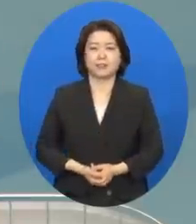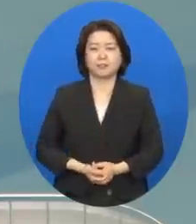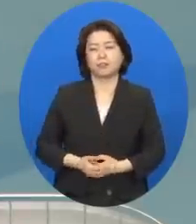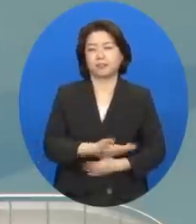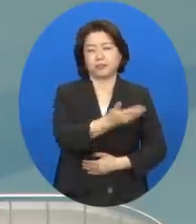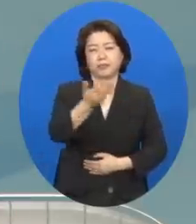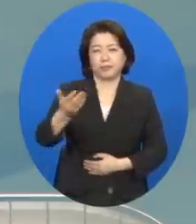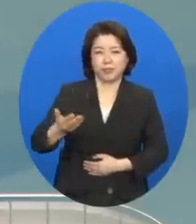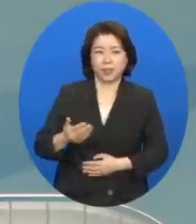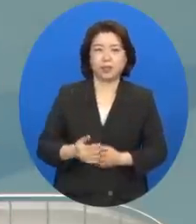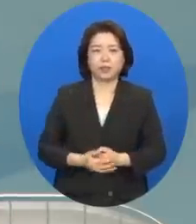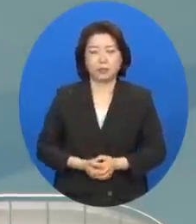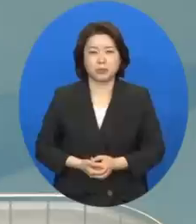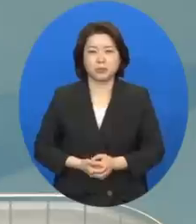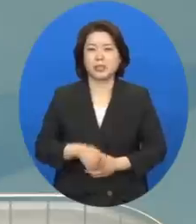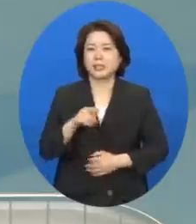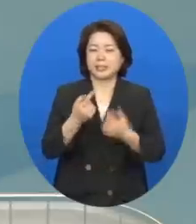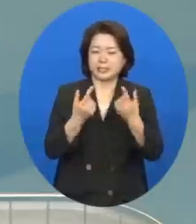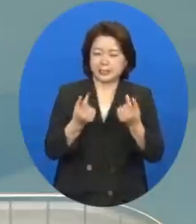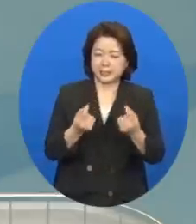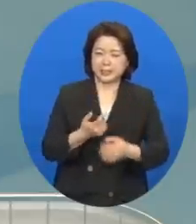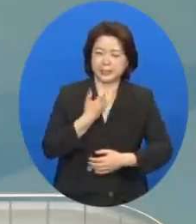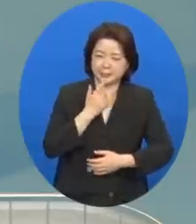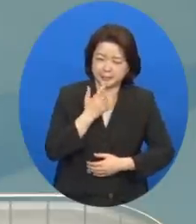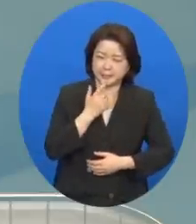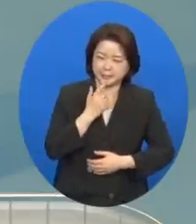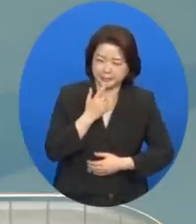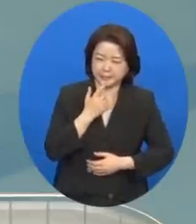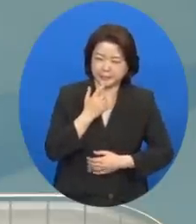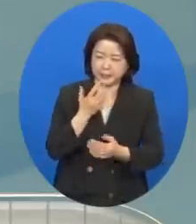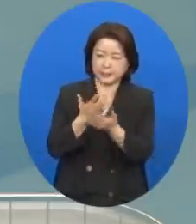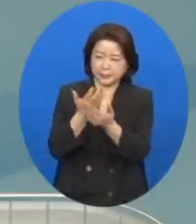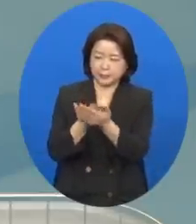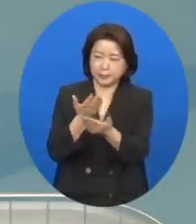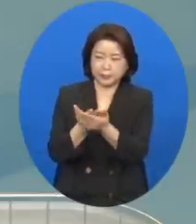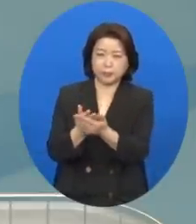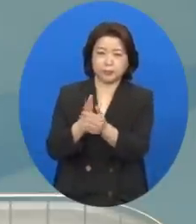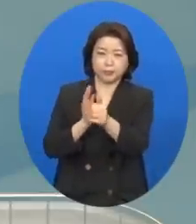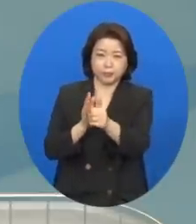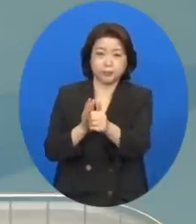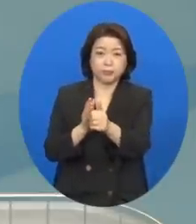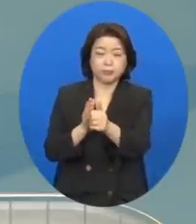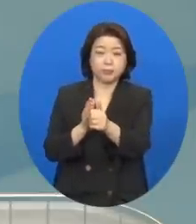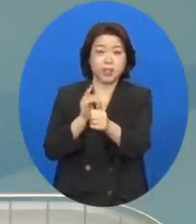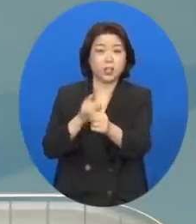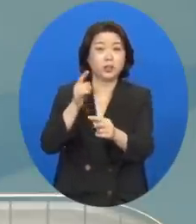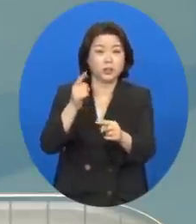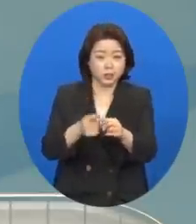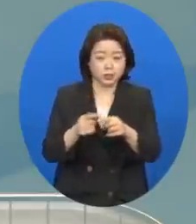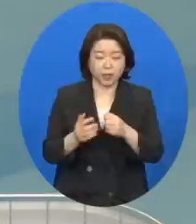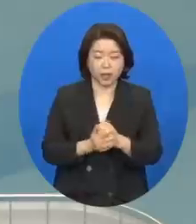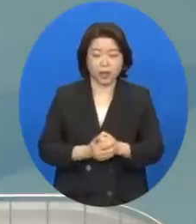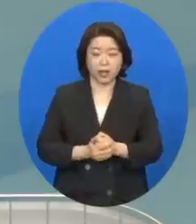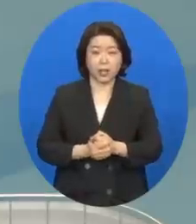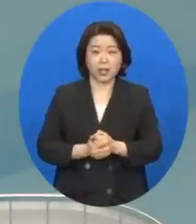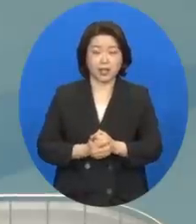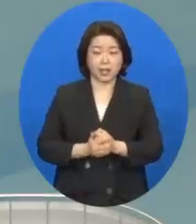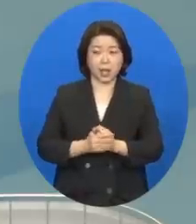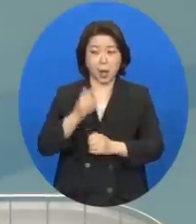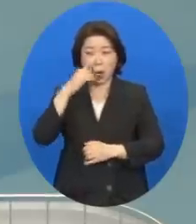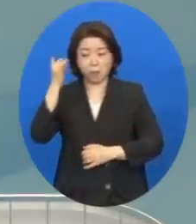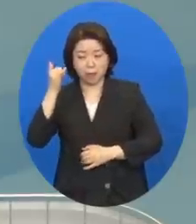여러분 그렇게 조르고 사달라고 뭐 해달라고 그러다가 엄마 아빠가 안